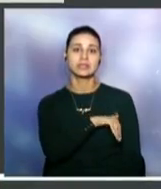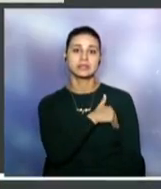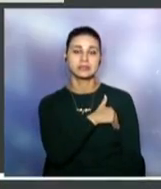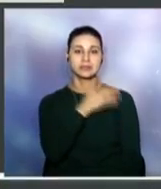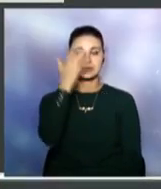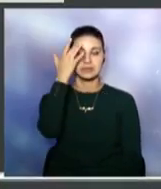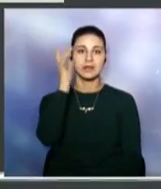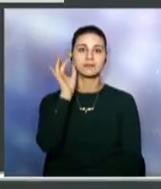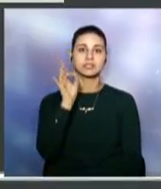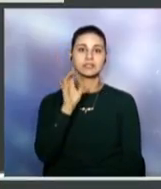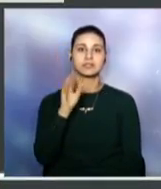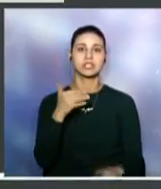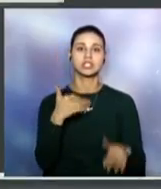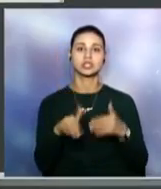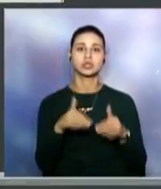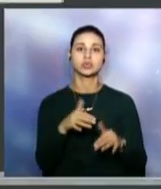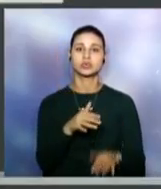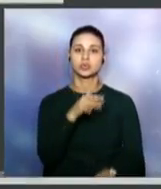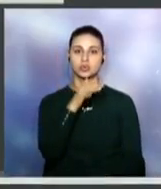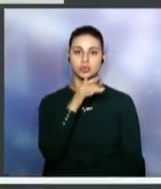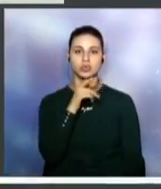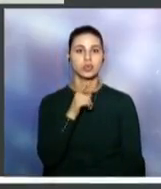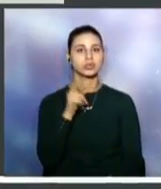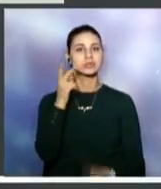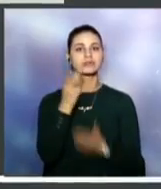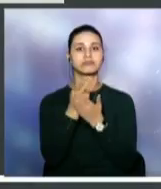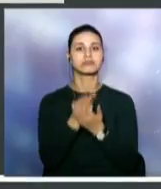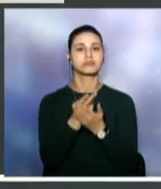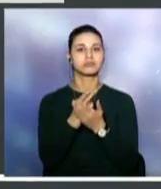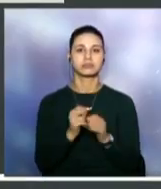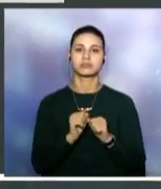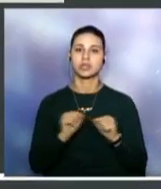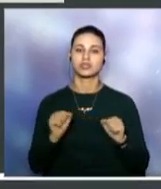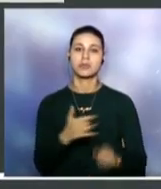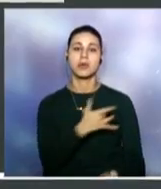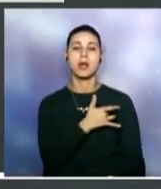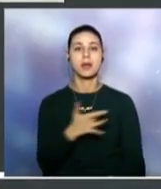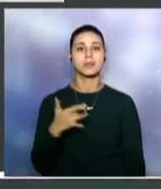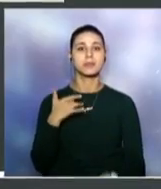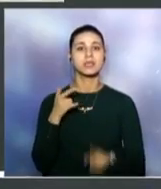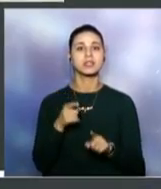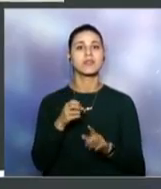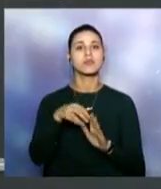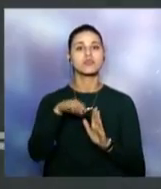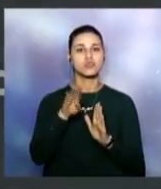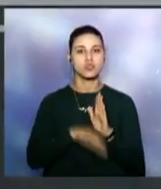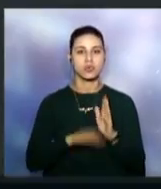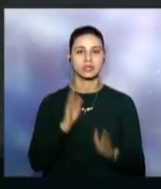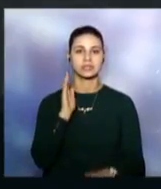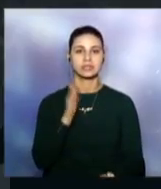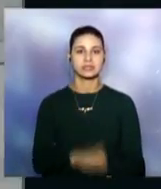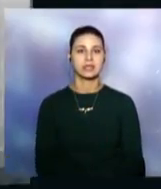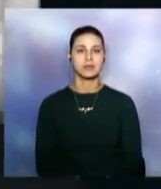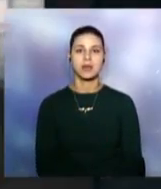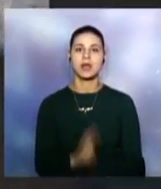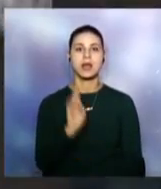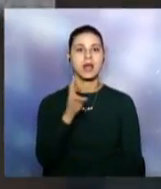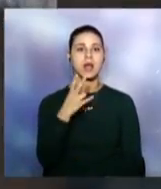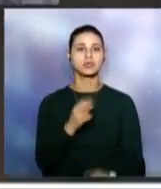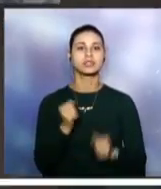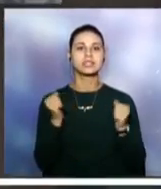თავის ტკივილისა და სისუსტის მიუხედავად არ დაწვეთ. ჩაწოლა ფილტვების მდგომარეობას აუარესებს. არ მიიღოთ